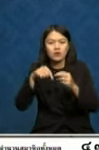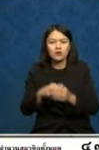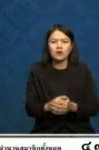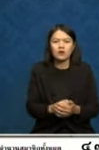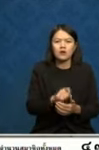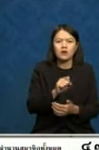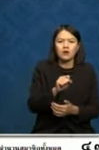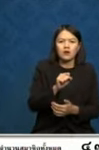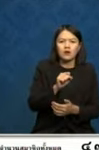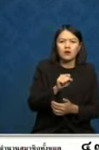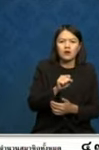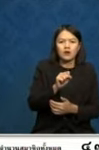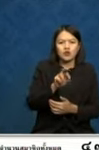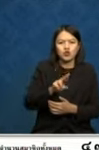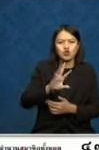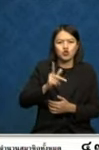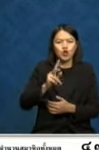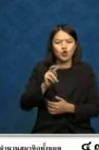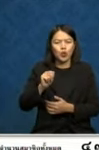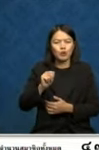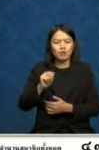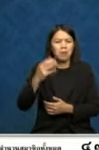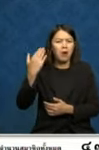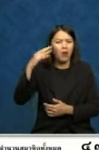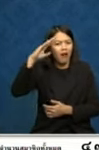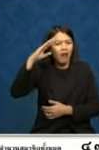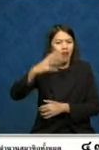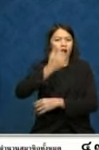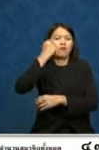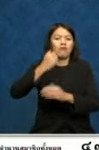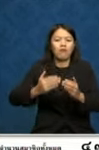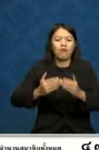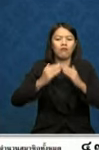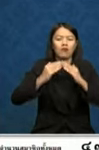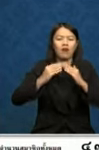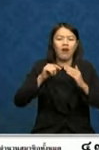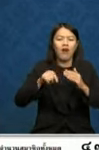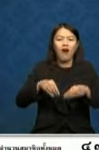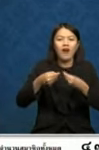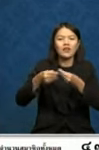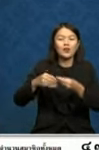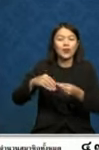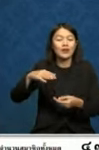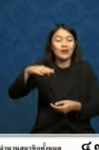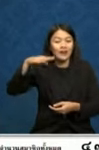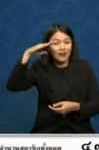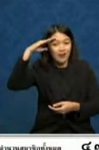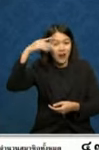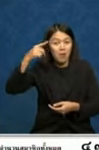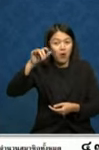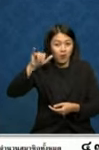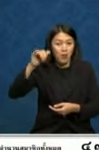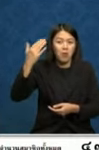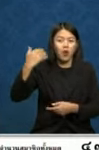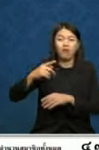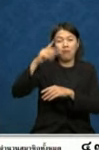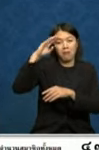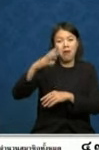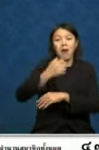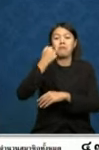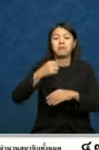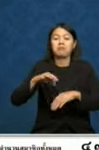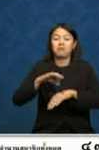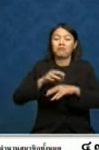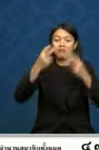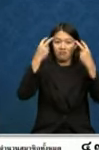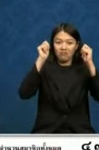ครับตกค้างมาจากคณะรัฐประหารครับที่ตั้งขึ้นมาเพื่อกู้หน้าให้กับคุณประยุทธ์หัวหน้าคณะรัฐประหารที่ทำรัฐประหารเสร็จก็ตั้งตัวเองเป็นนายก